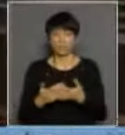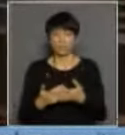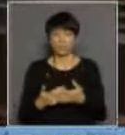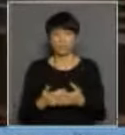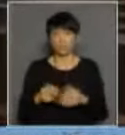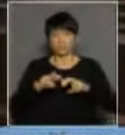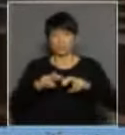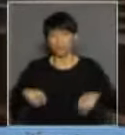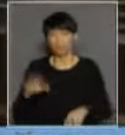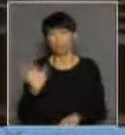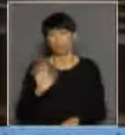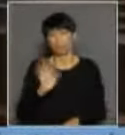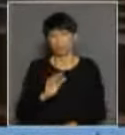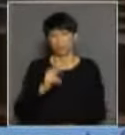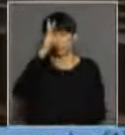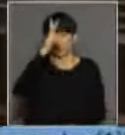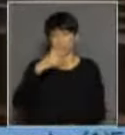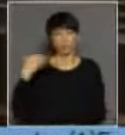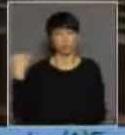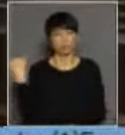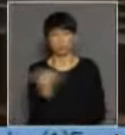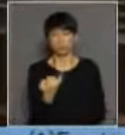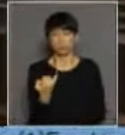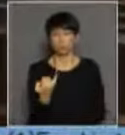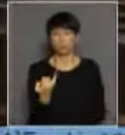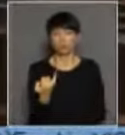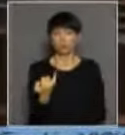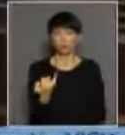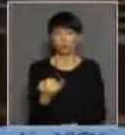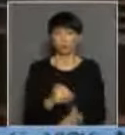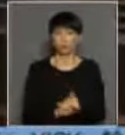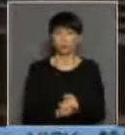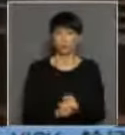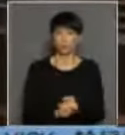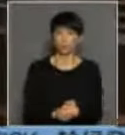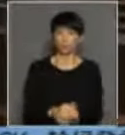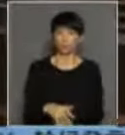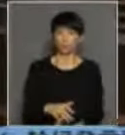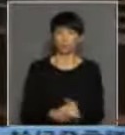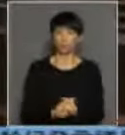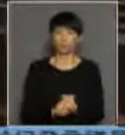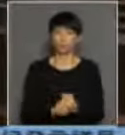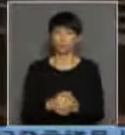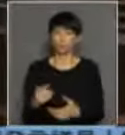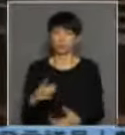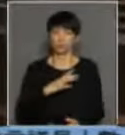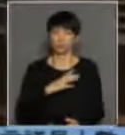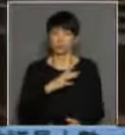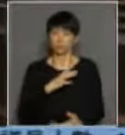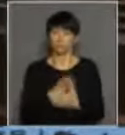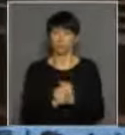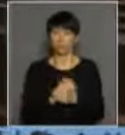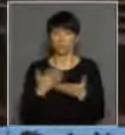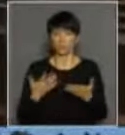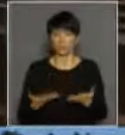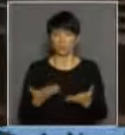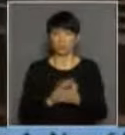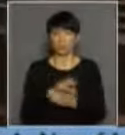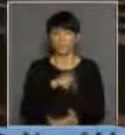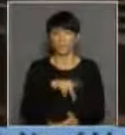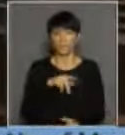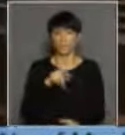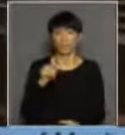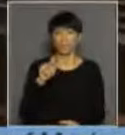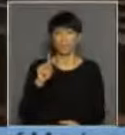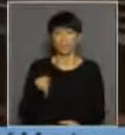查，政府都已經衰曬，問題係衰幾多咁解。咁嘅情況之下咧，我哋覺得而家當然呢個 PMP 係好初